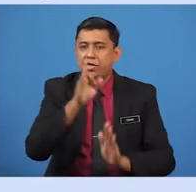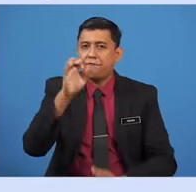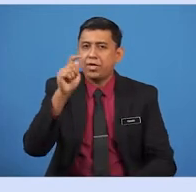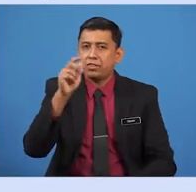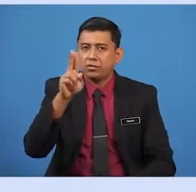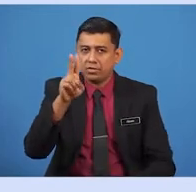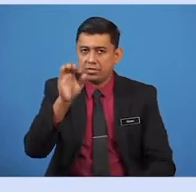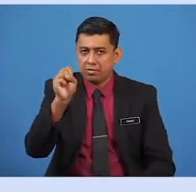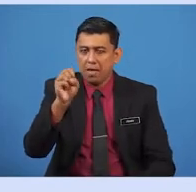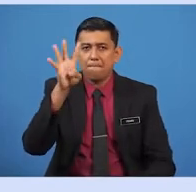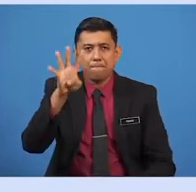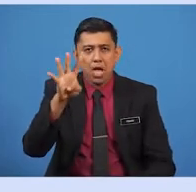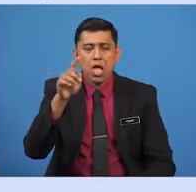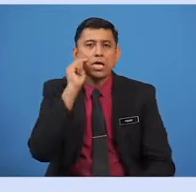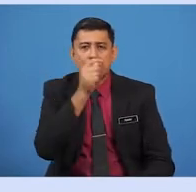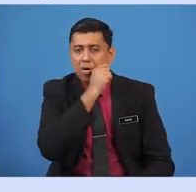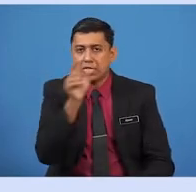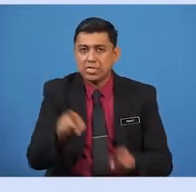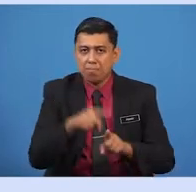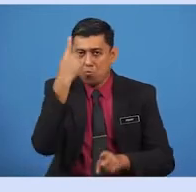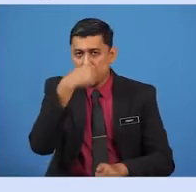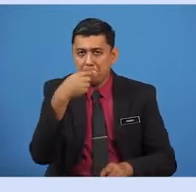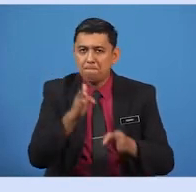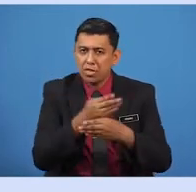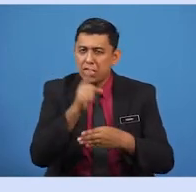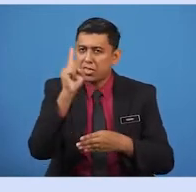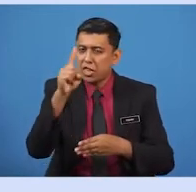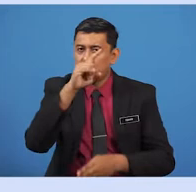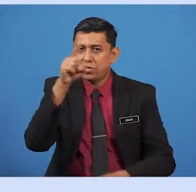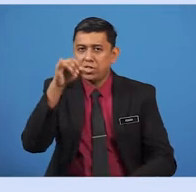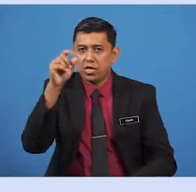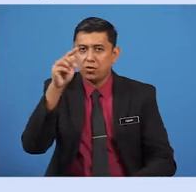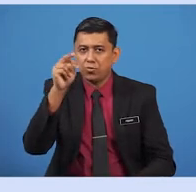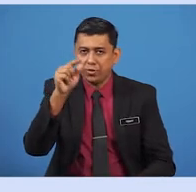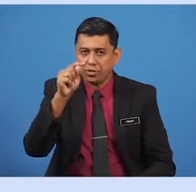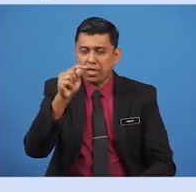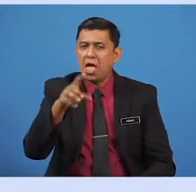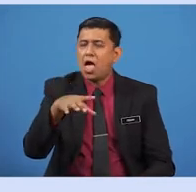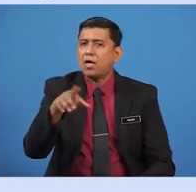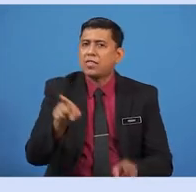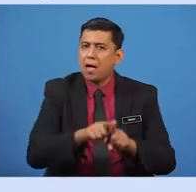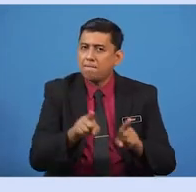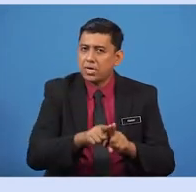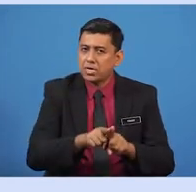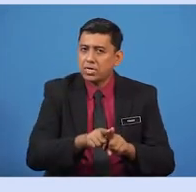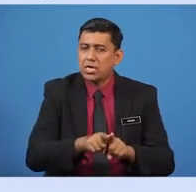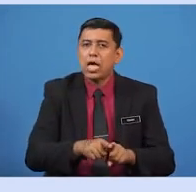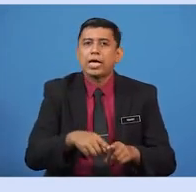seiras dibentuk dari satu zigot. Maka, mereka mempunyai kandungan genetik yang